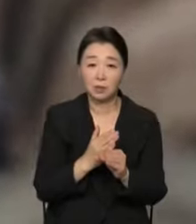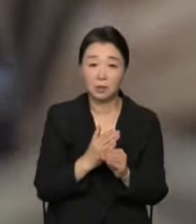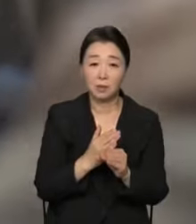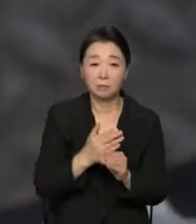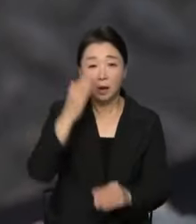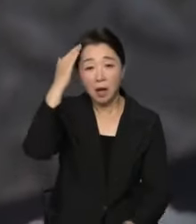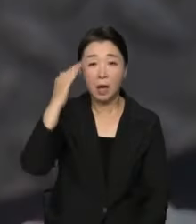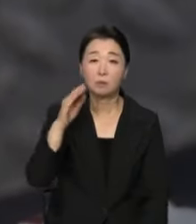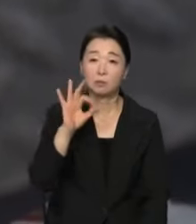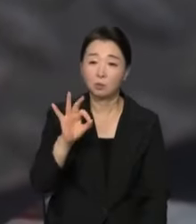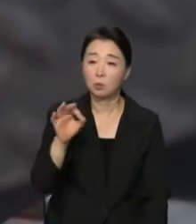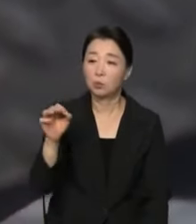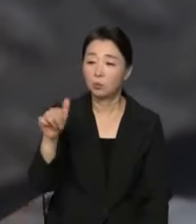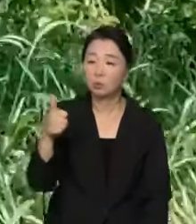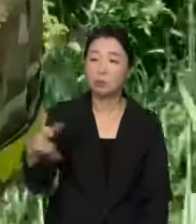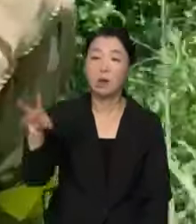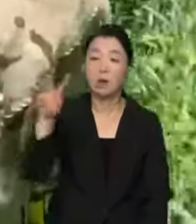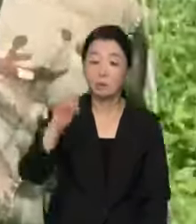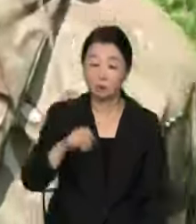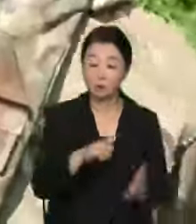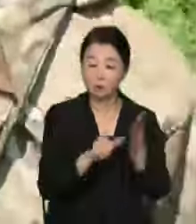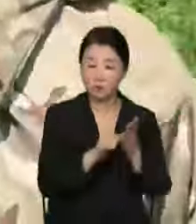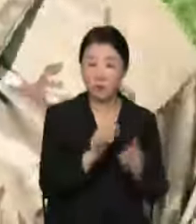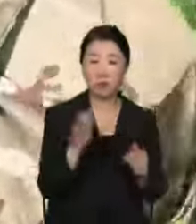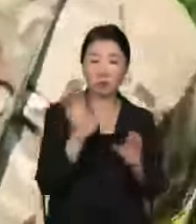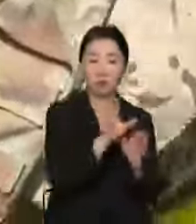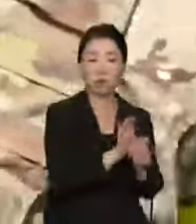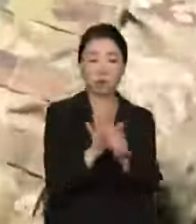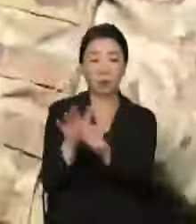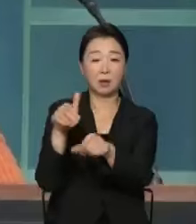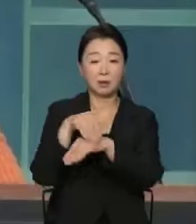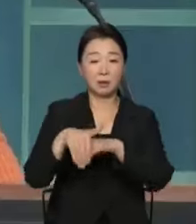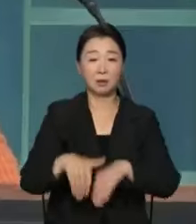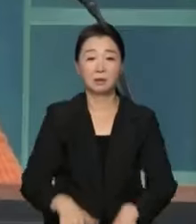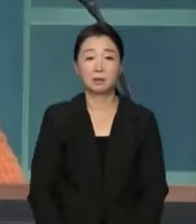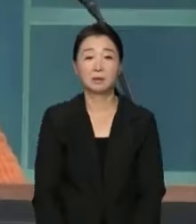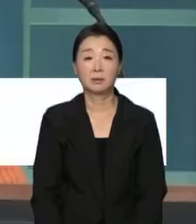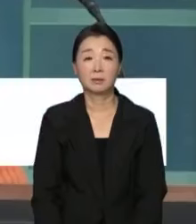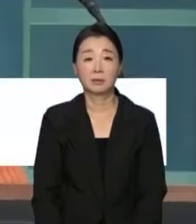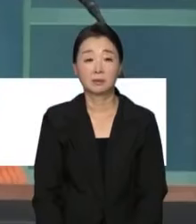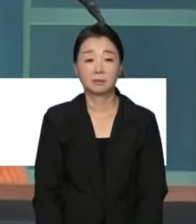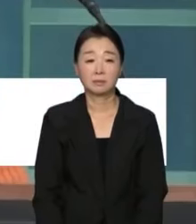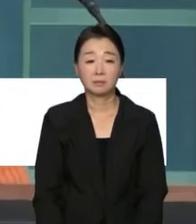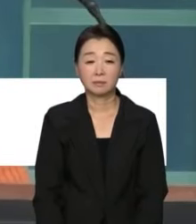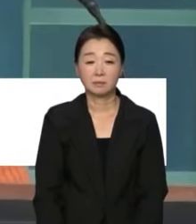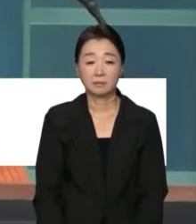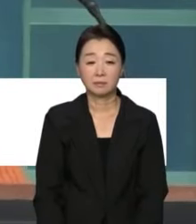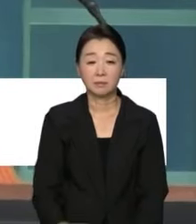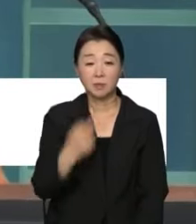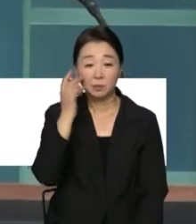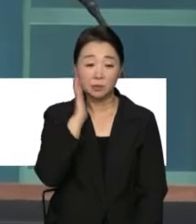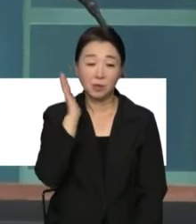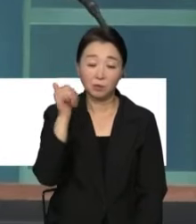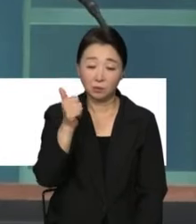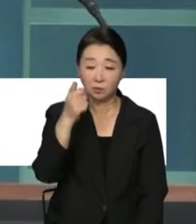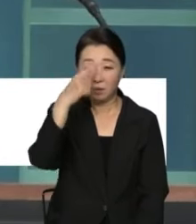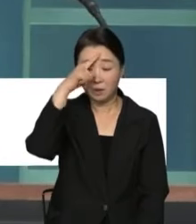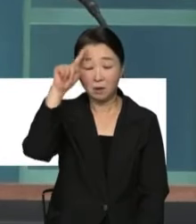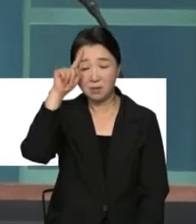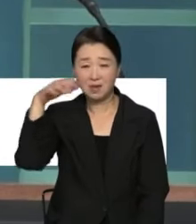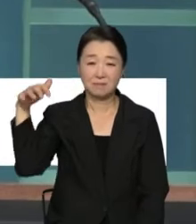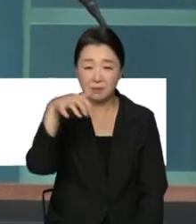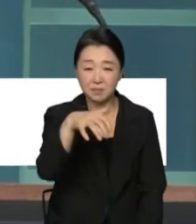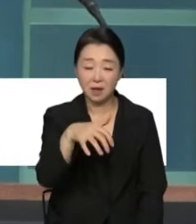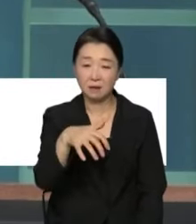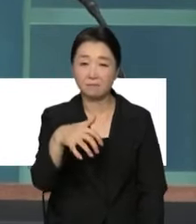약 5,800억 원의 군수품을 추가로 지원할 예정입니다. And we'll announce a significant new security